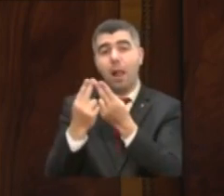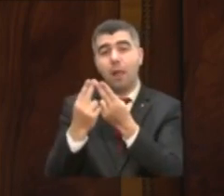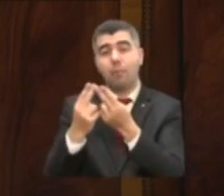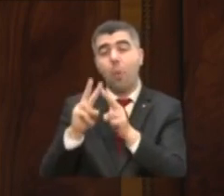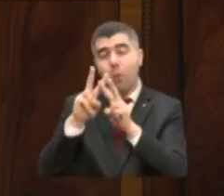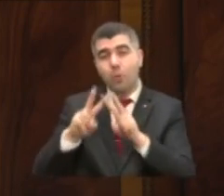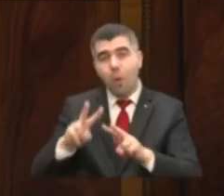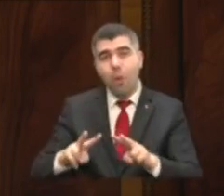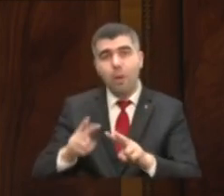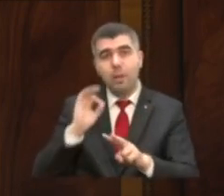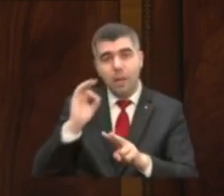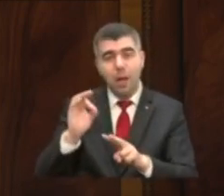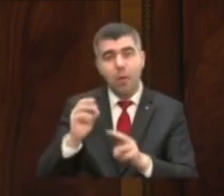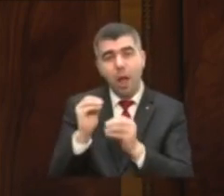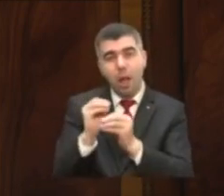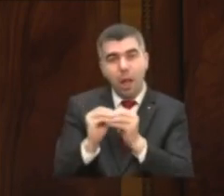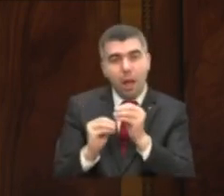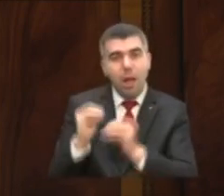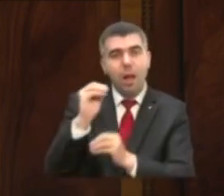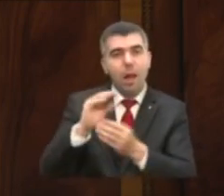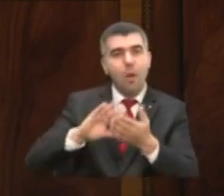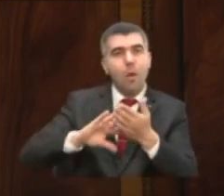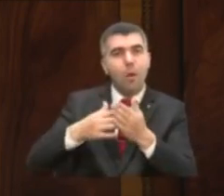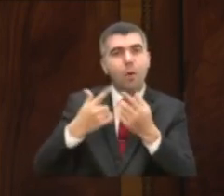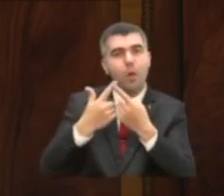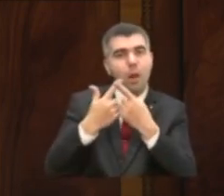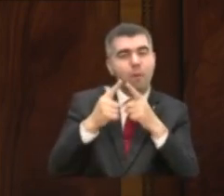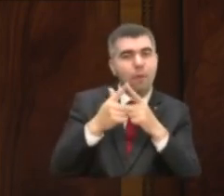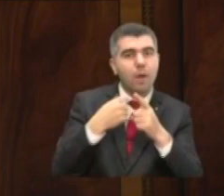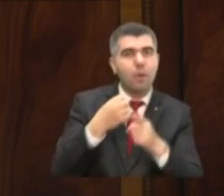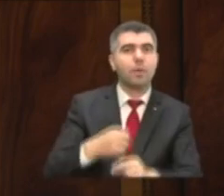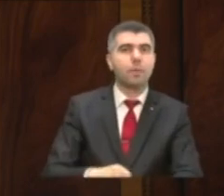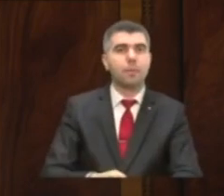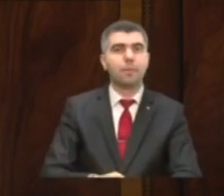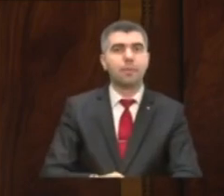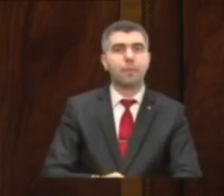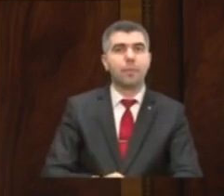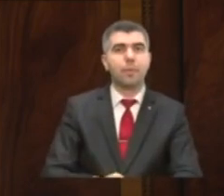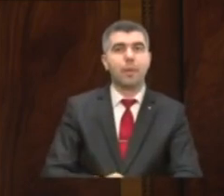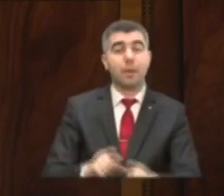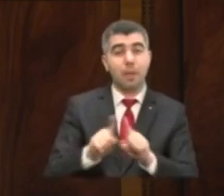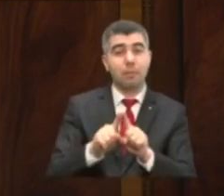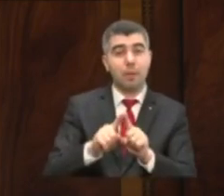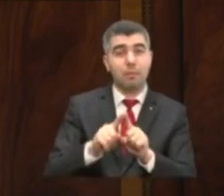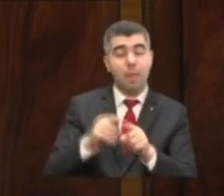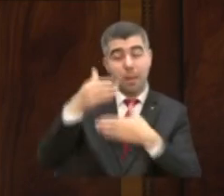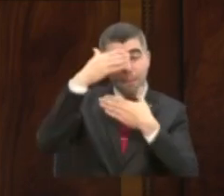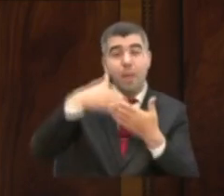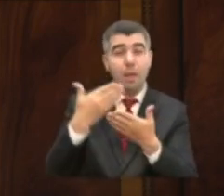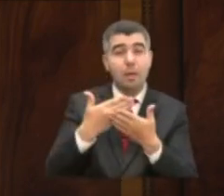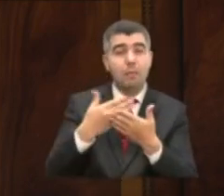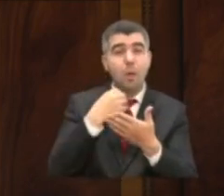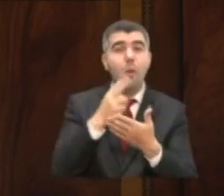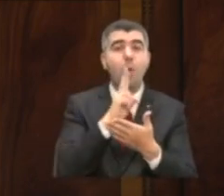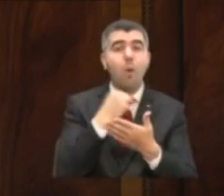طريق الفيول، وهي غاليه لانه هما لي توربين ديال الفيول هما اللي ساهلين باش ينتجوا لنا الطاقه كثير. والهاجس ديال الدوله شو هو؟ هاجس الدوله هو